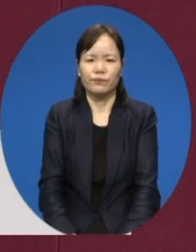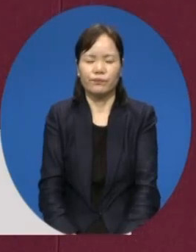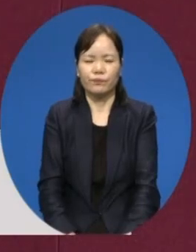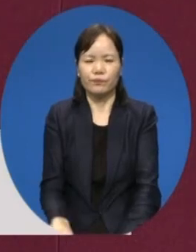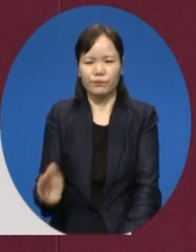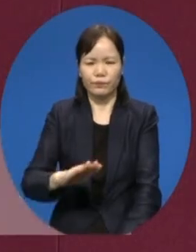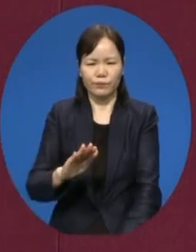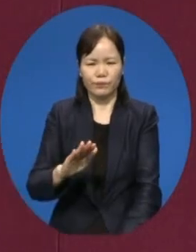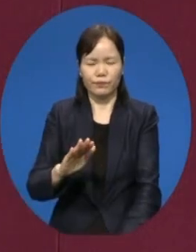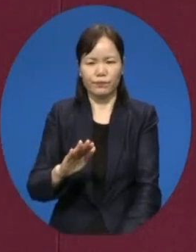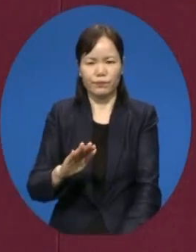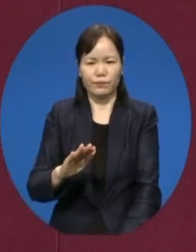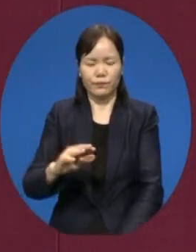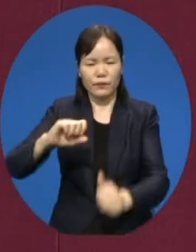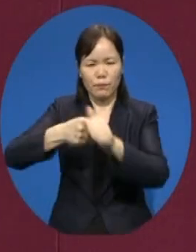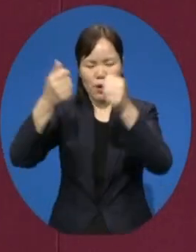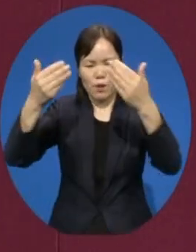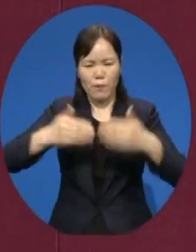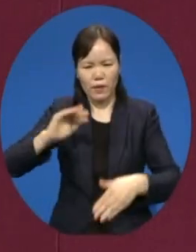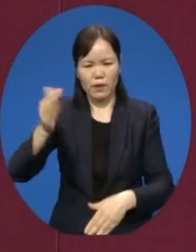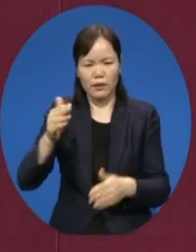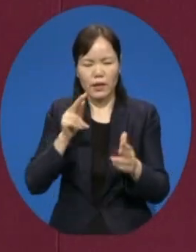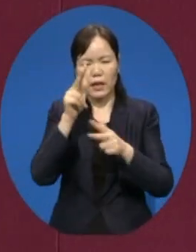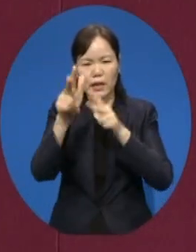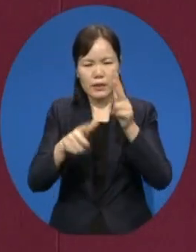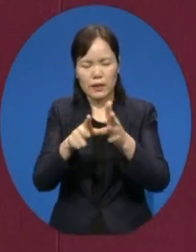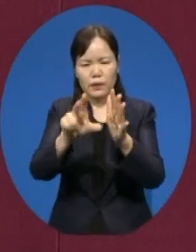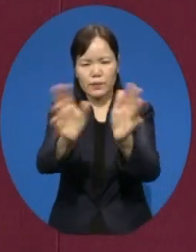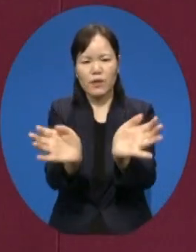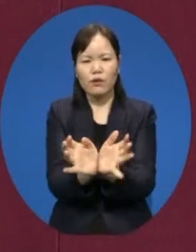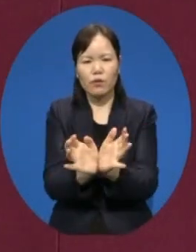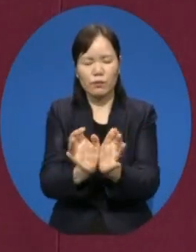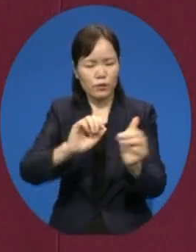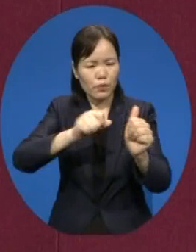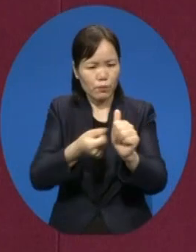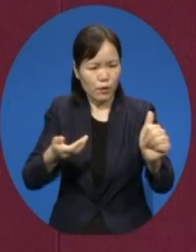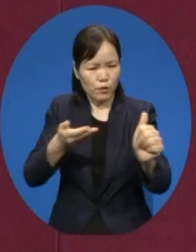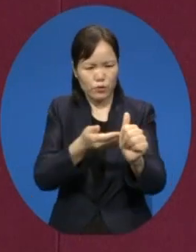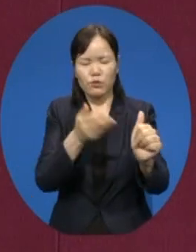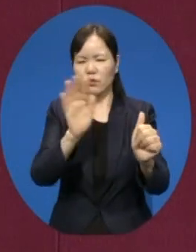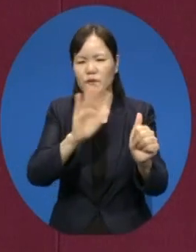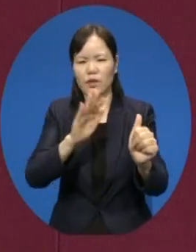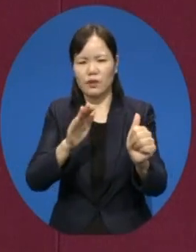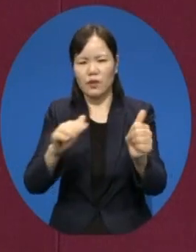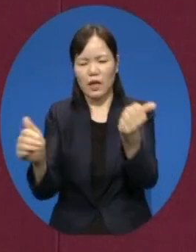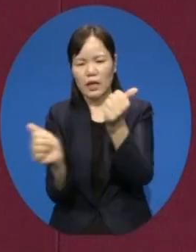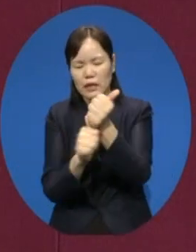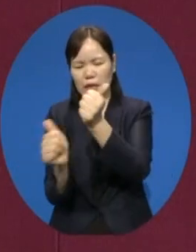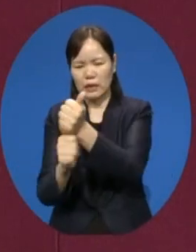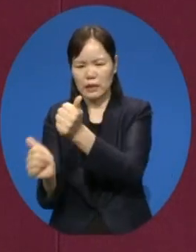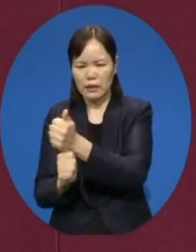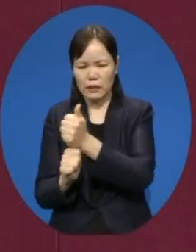그런데 정작 벌받아야 할 산업부 벌은커녕 차관자리 늘어나는 훈장